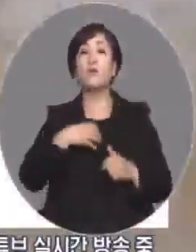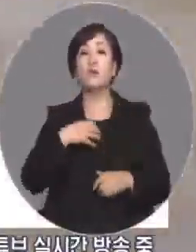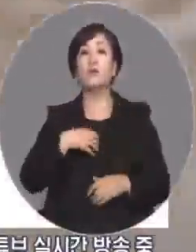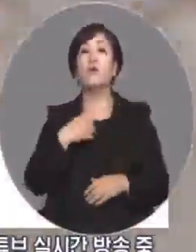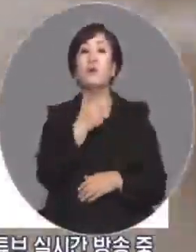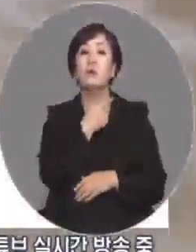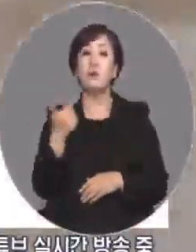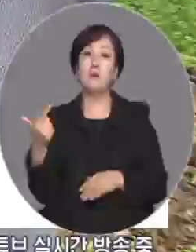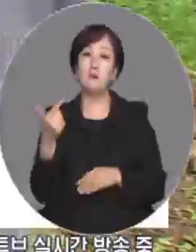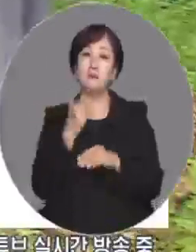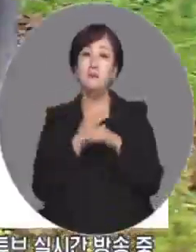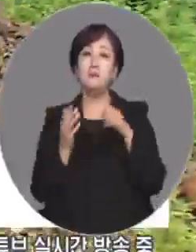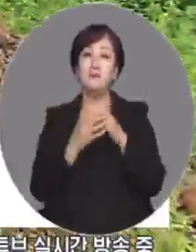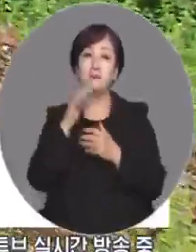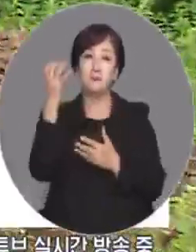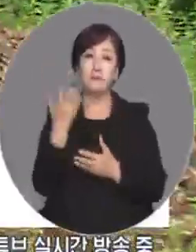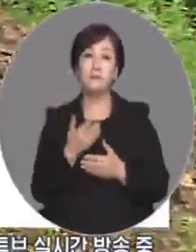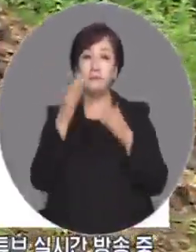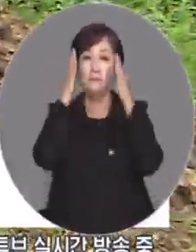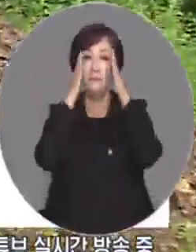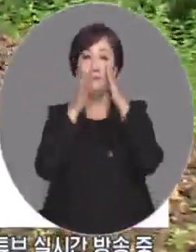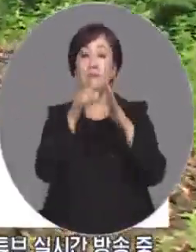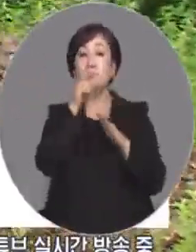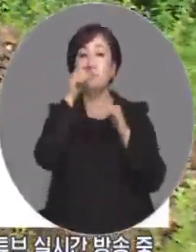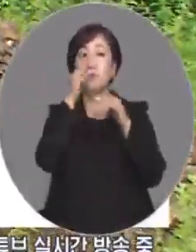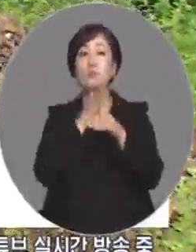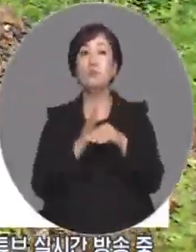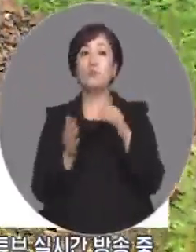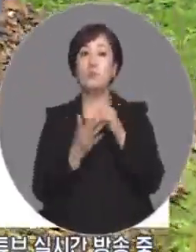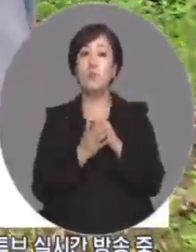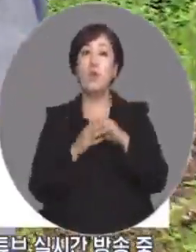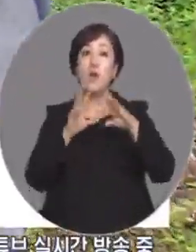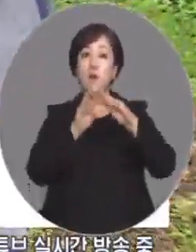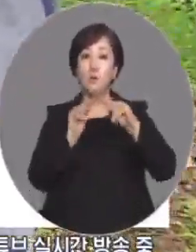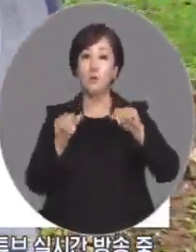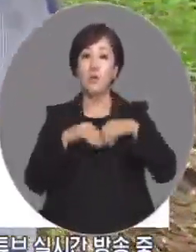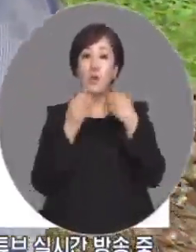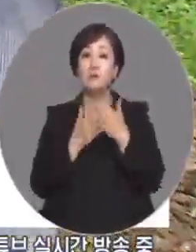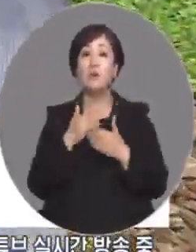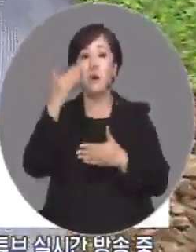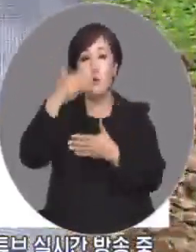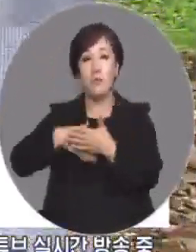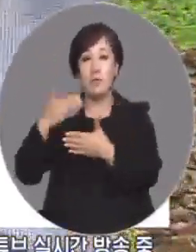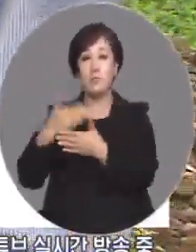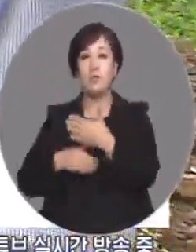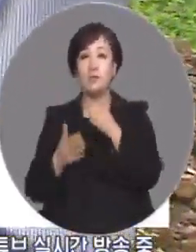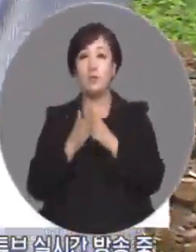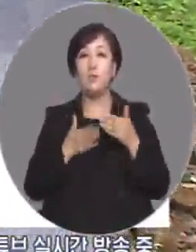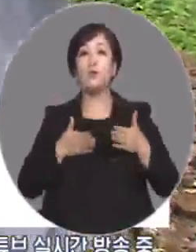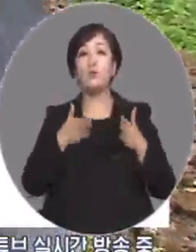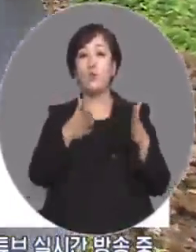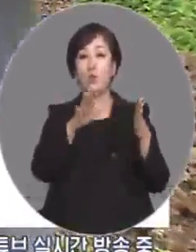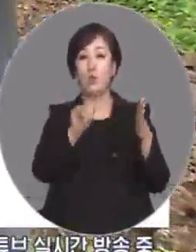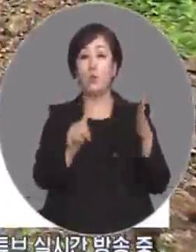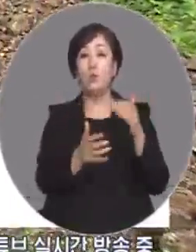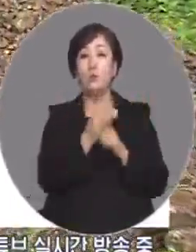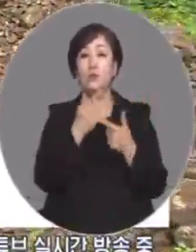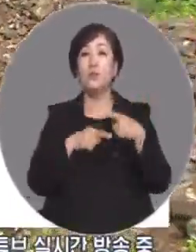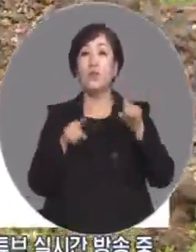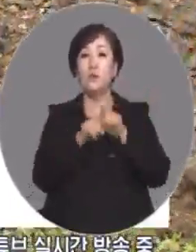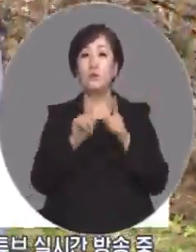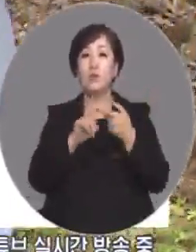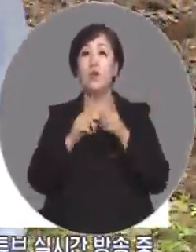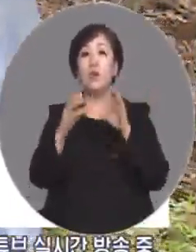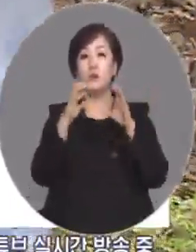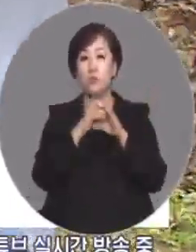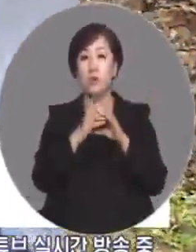점입니다. 태풍 차밭은 집중호우가 왔을 때 이런 토사가 유실되면은 하부의 도로에 있는 우수척구 그리고 우수관